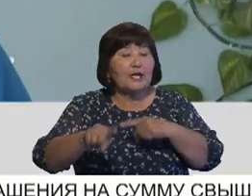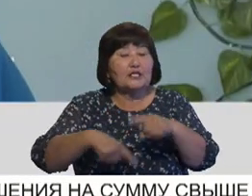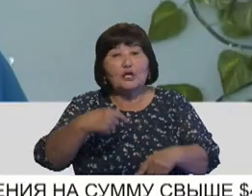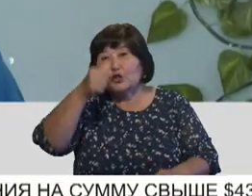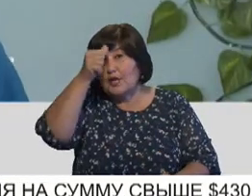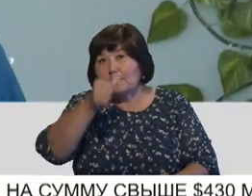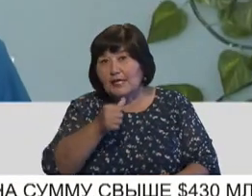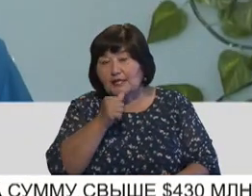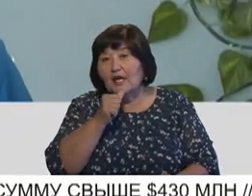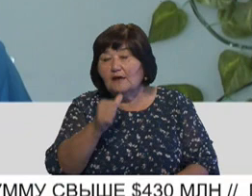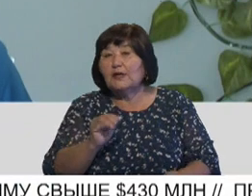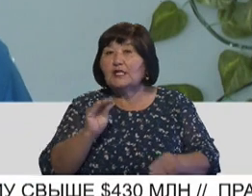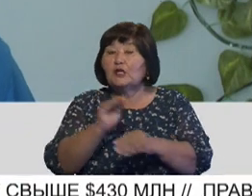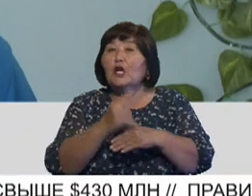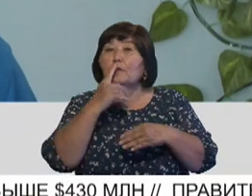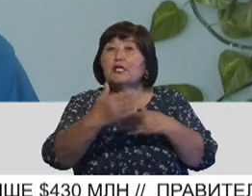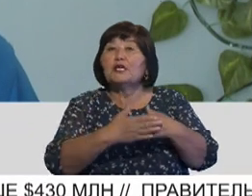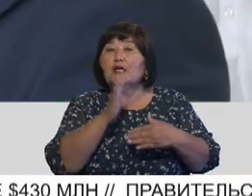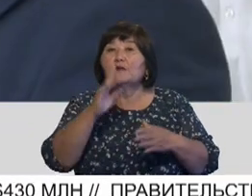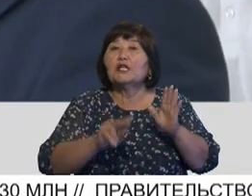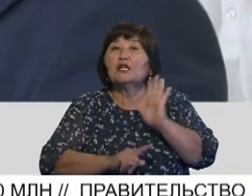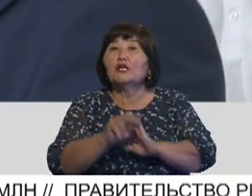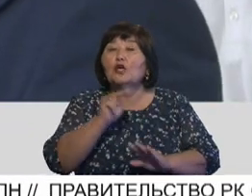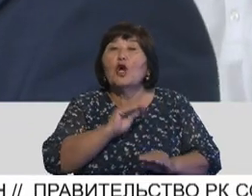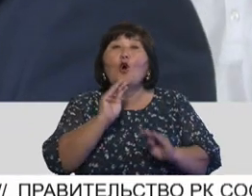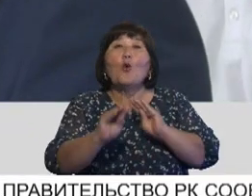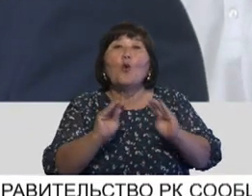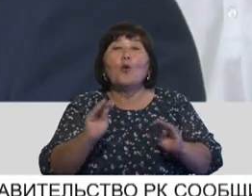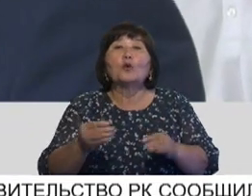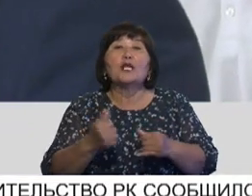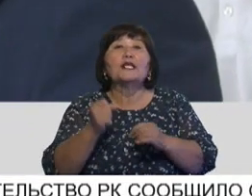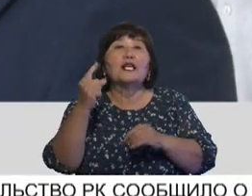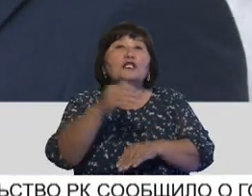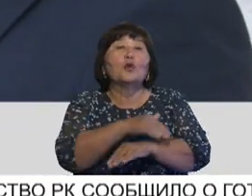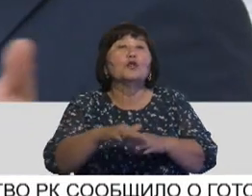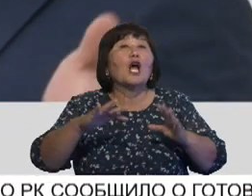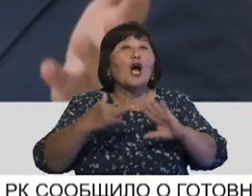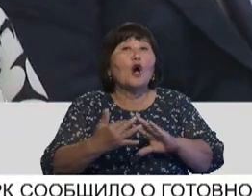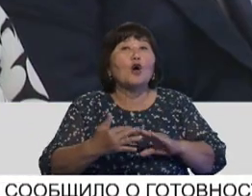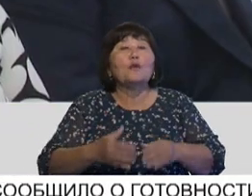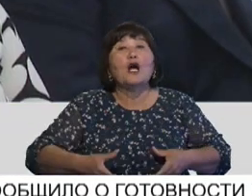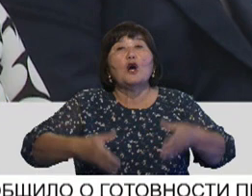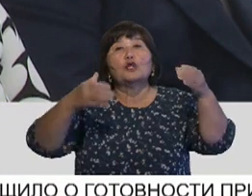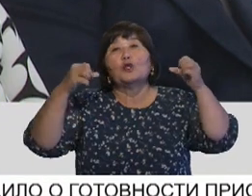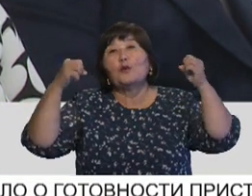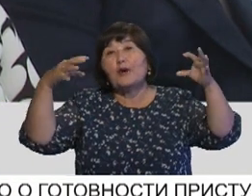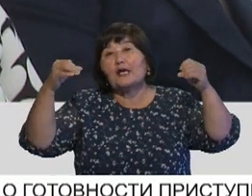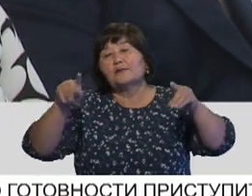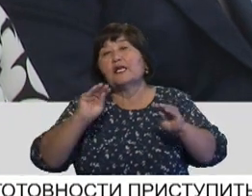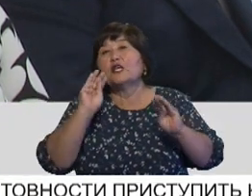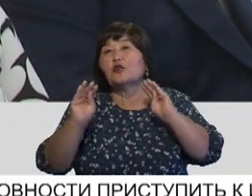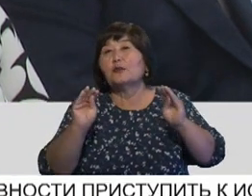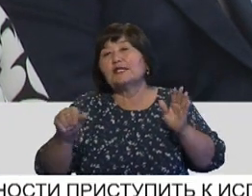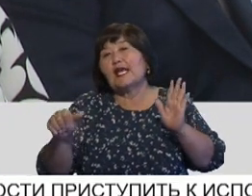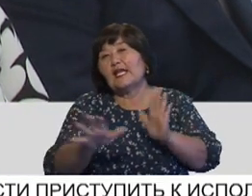следующем месяце. Вдобавок к этому в ближайшее время начнутся работы по установке на 11 улицах аула столбов освещения и